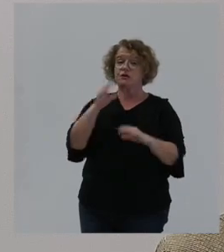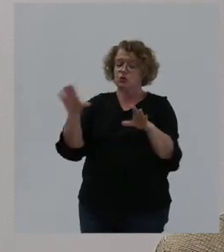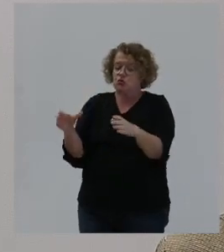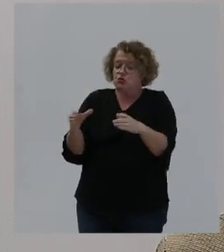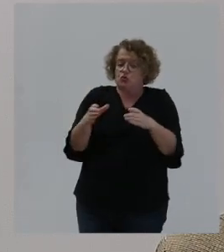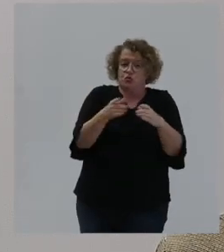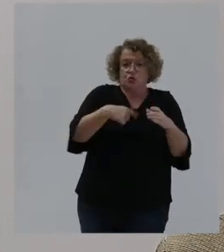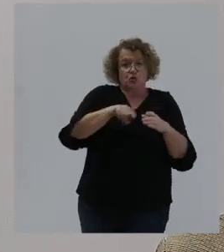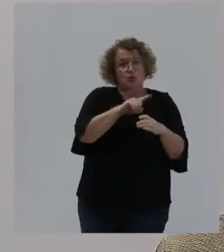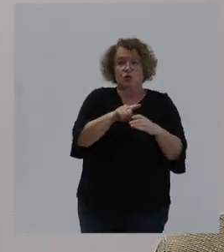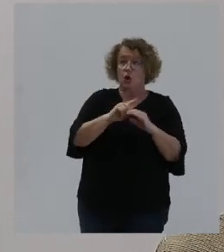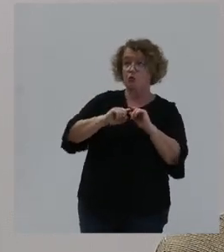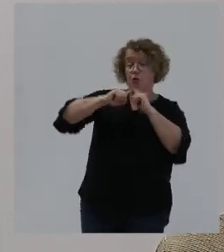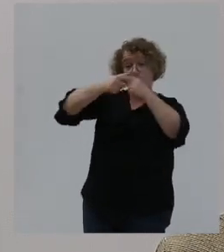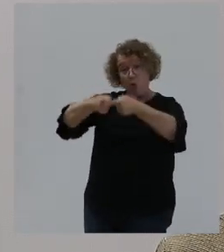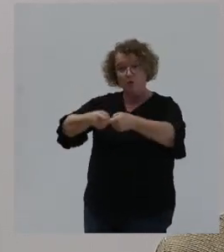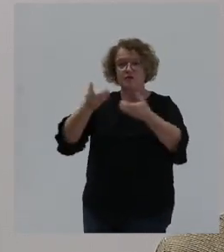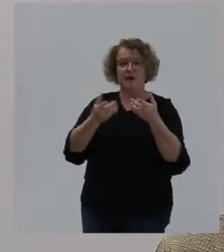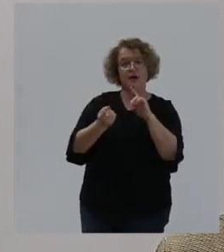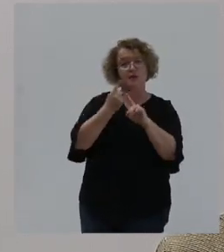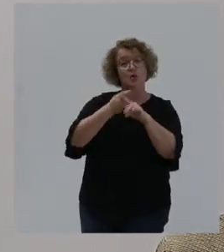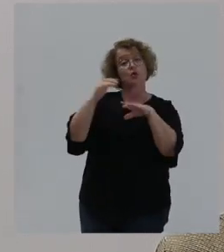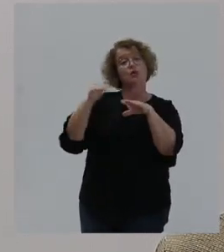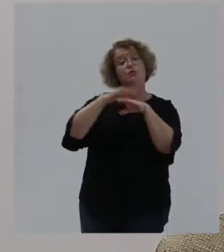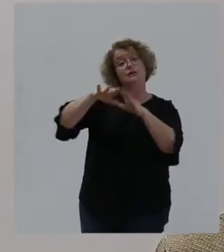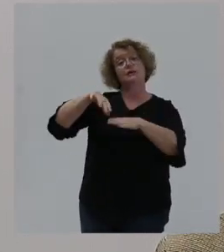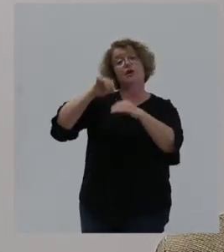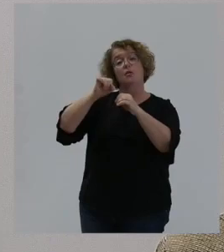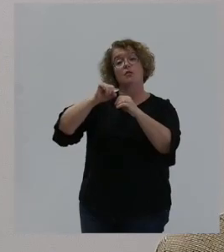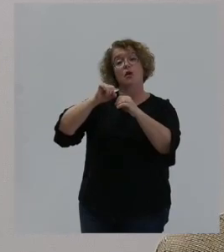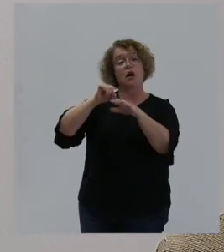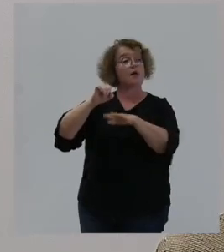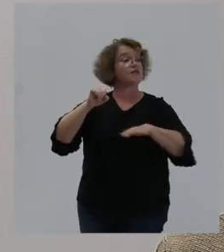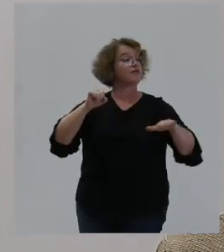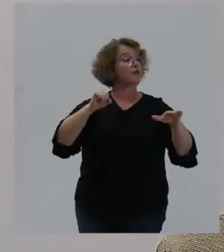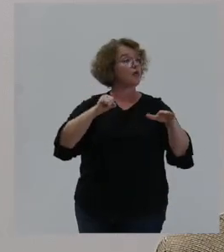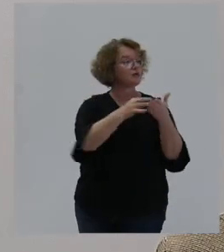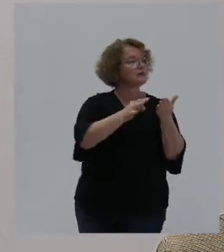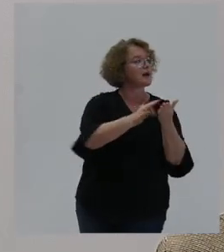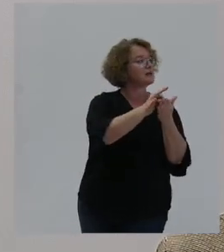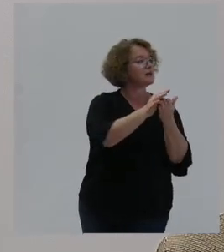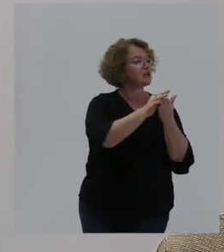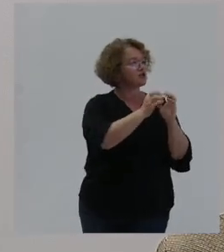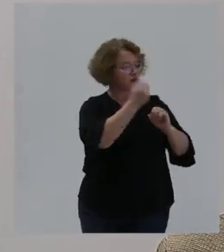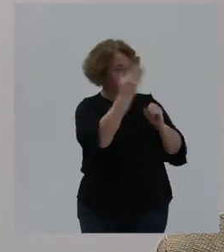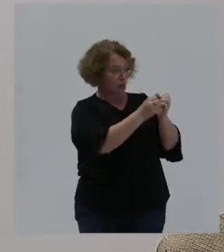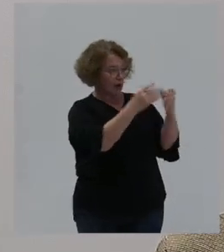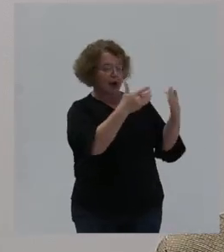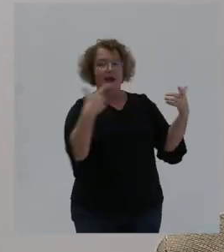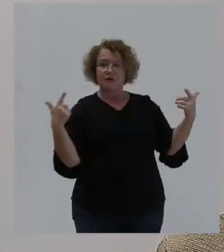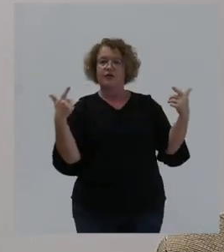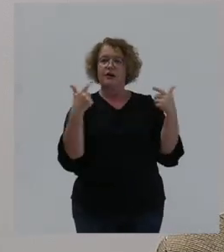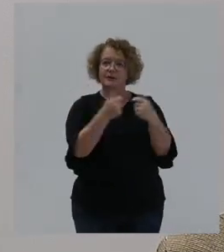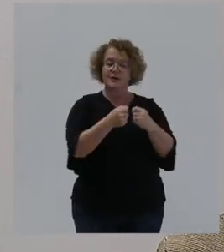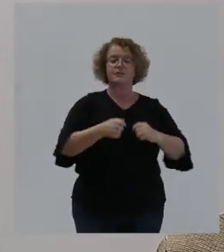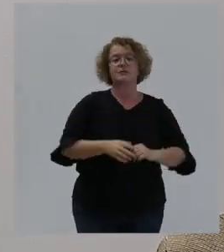Pour être audible et crédible, il faut que la politique d'emploi soit liée à la vision stratégique que nous développons pour l'établissement. Nous